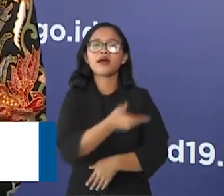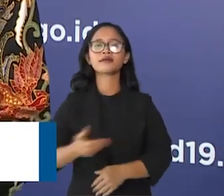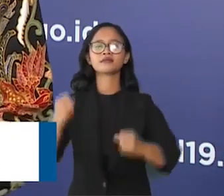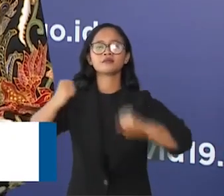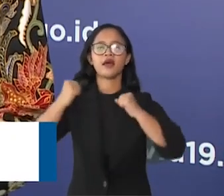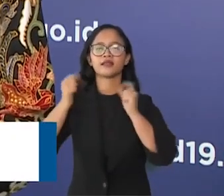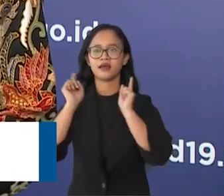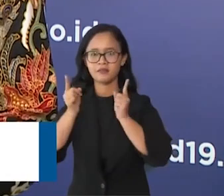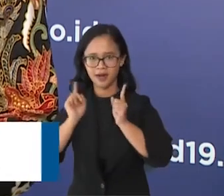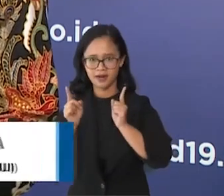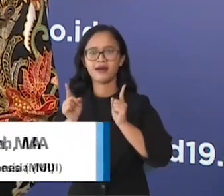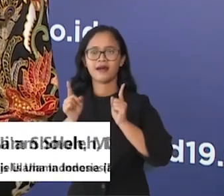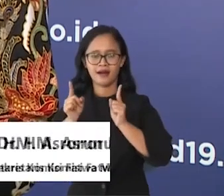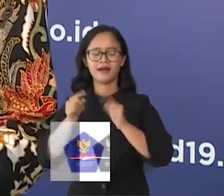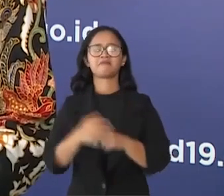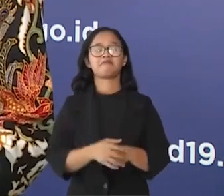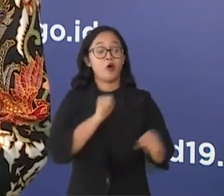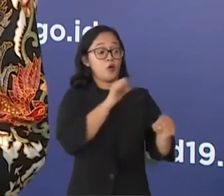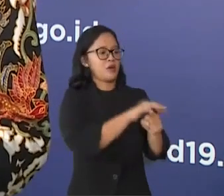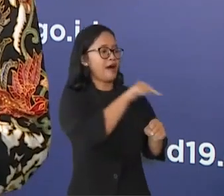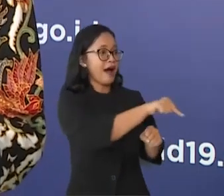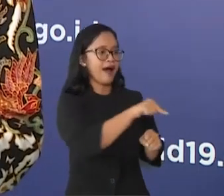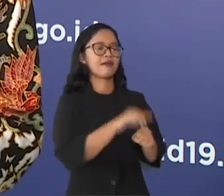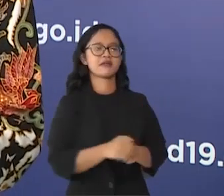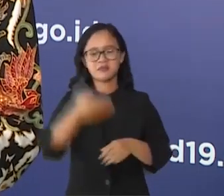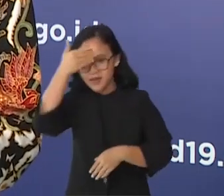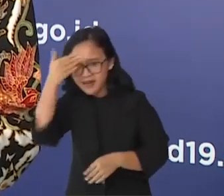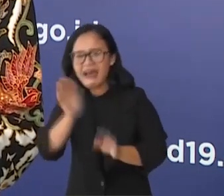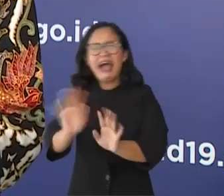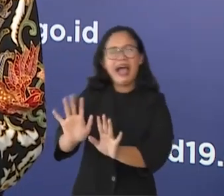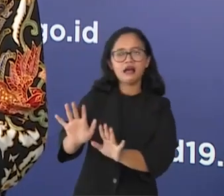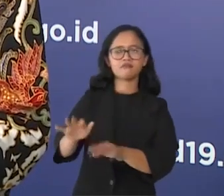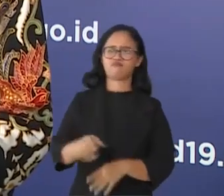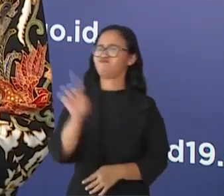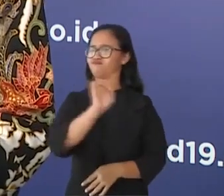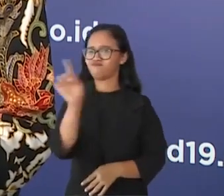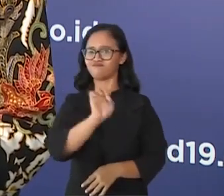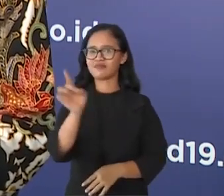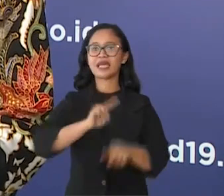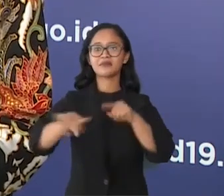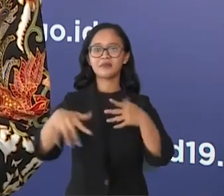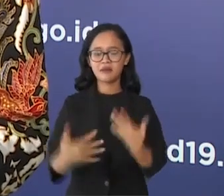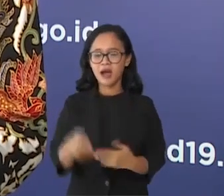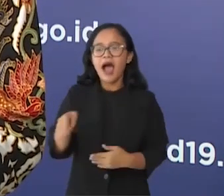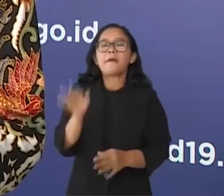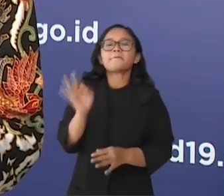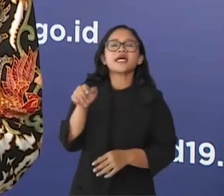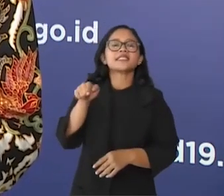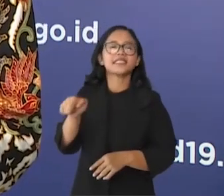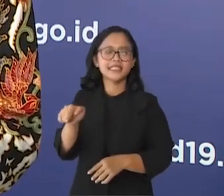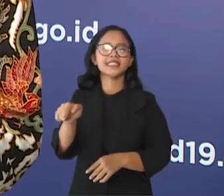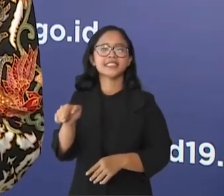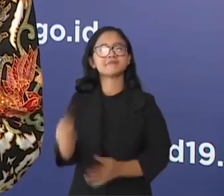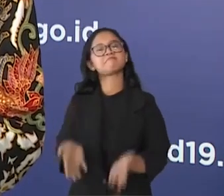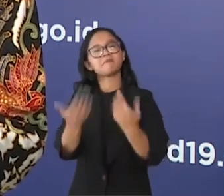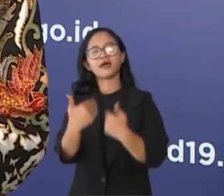keagamaan. Wabah COVID-19 bukan halangan untuk beribadah. Justru ini momentum meningkatkan ibadah kepada Allah. Hanya